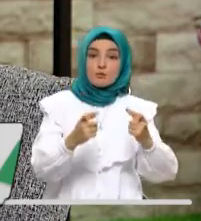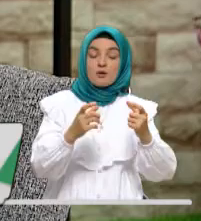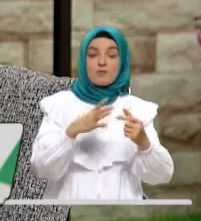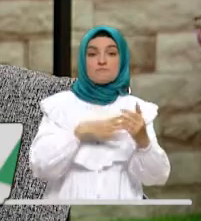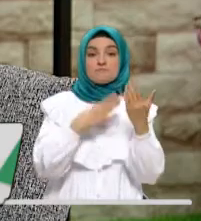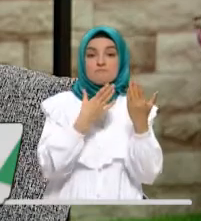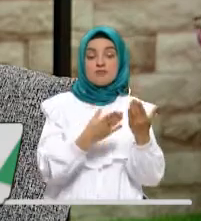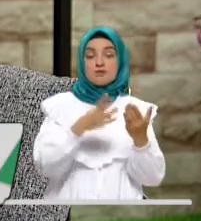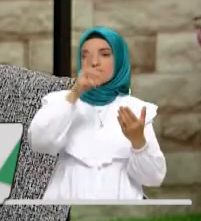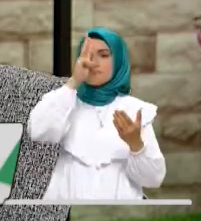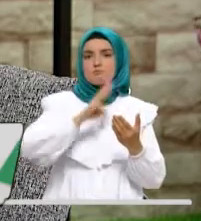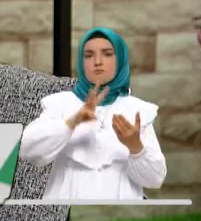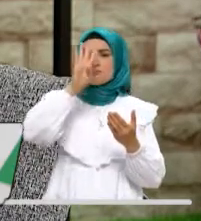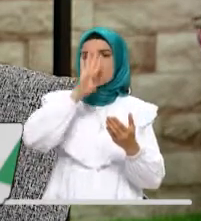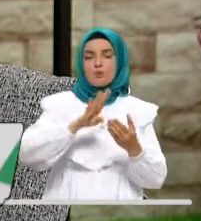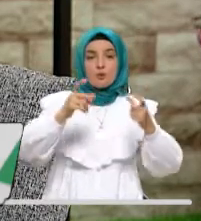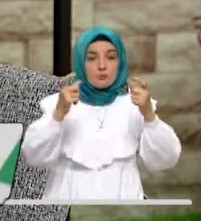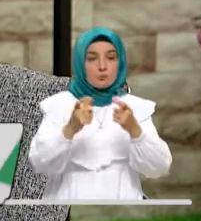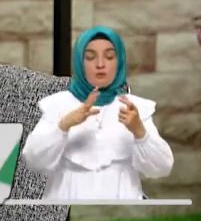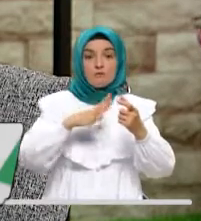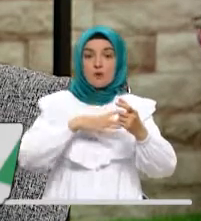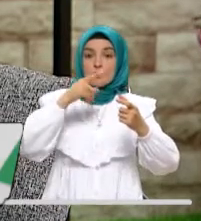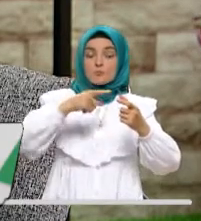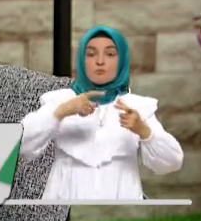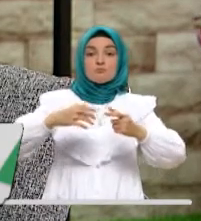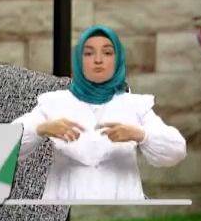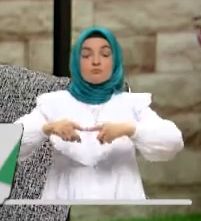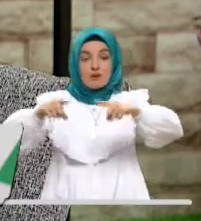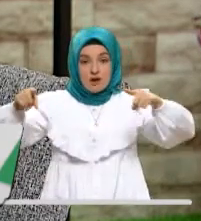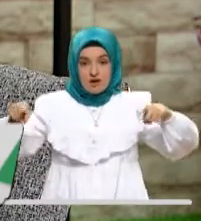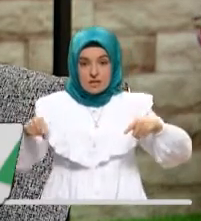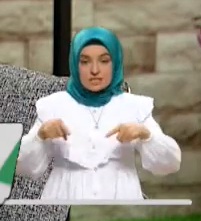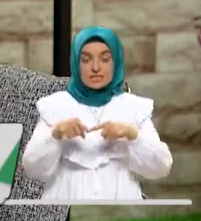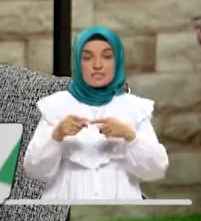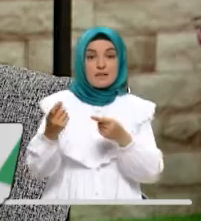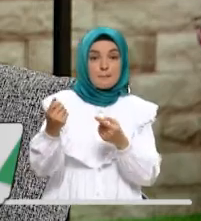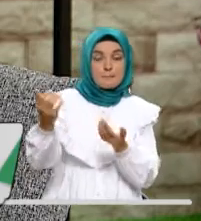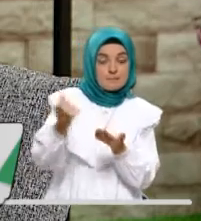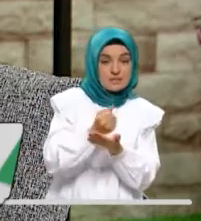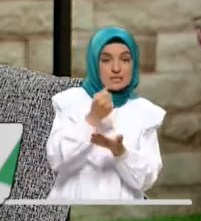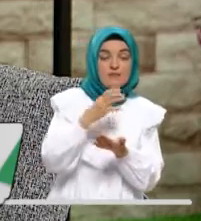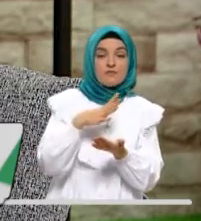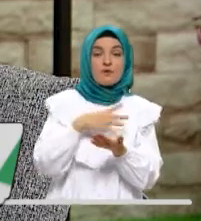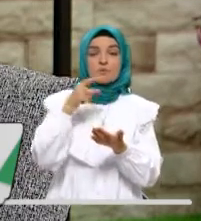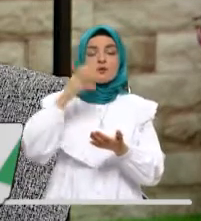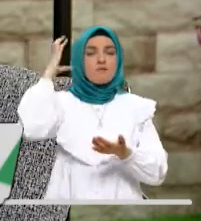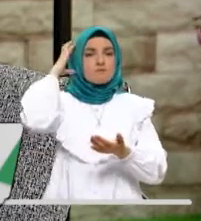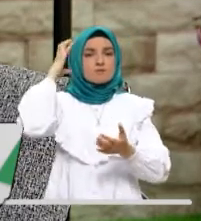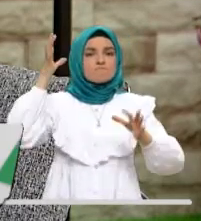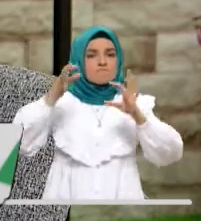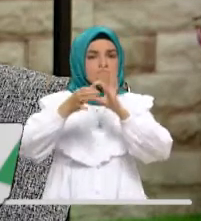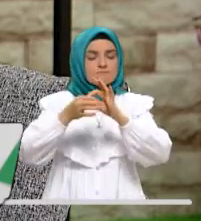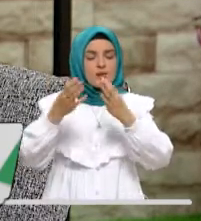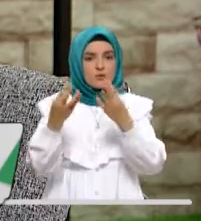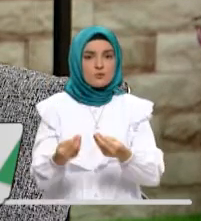dükkan var. Bu dükkanların kiraları var. Bu arsaların gelirleri var. Onların işte hani yıllık ticari gelirleri var. Bunlar vakıflara bağlanmak